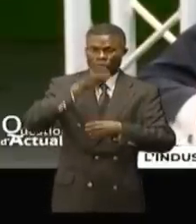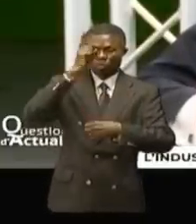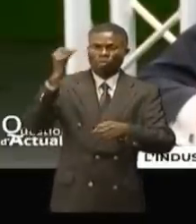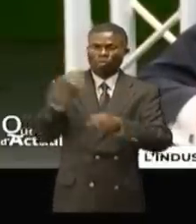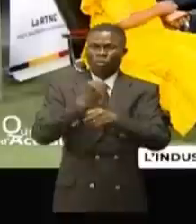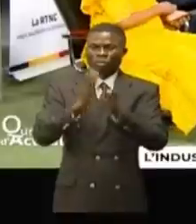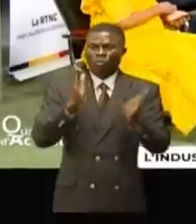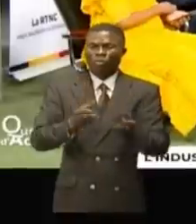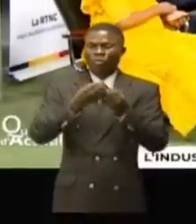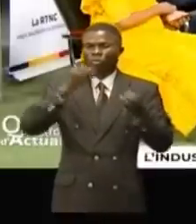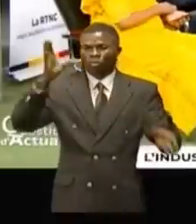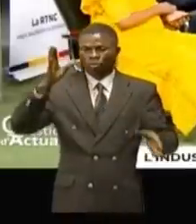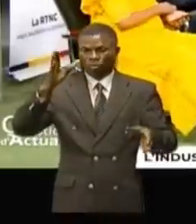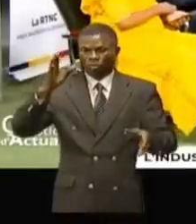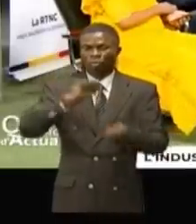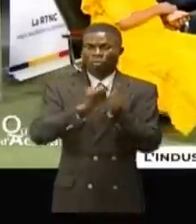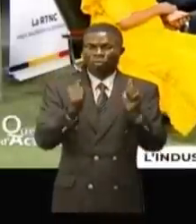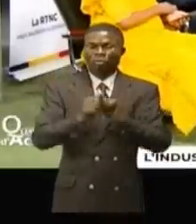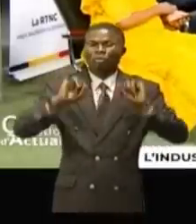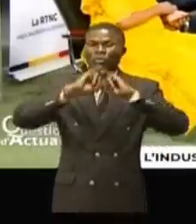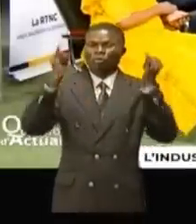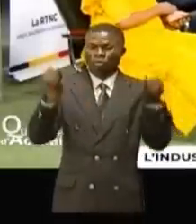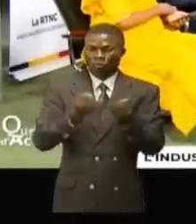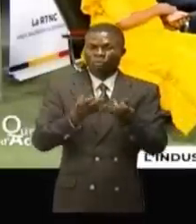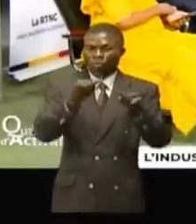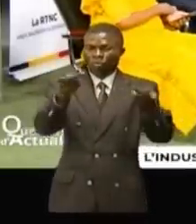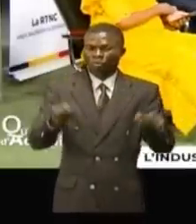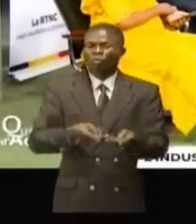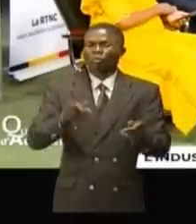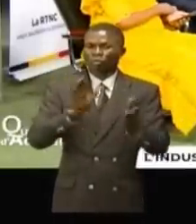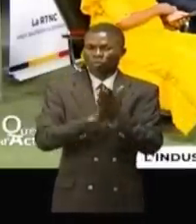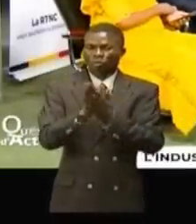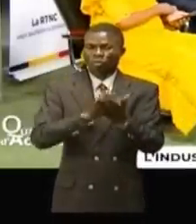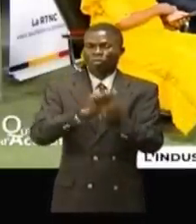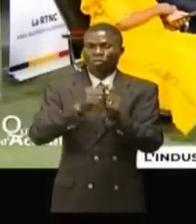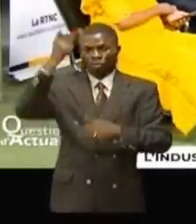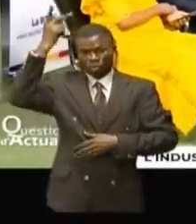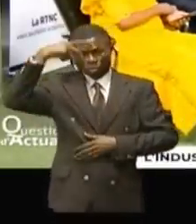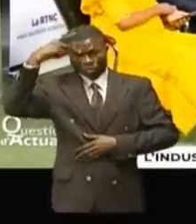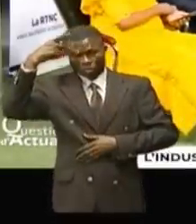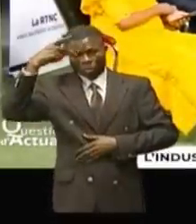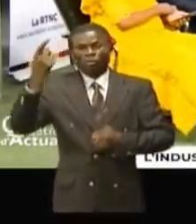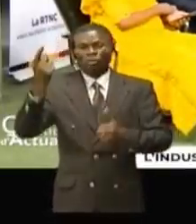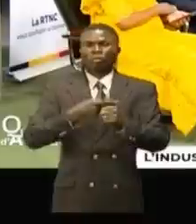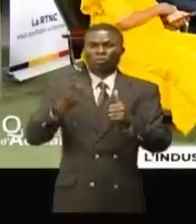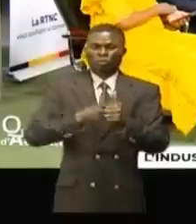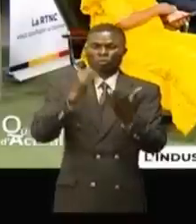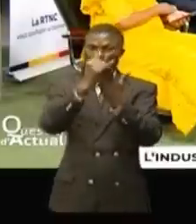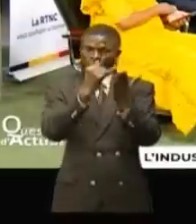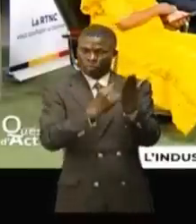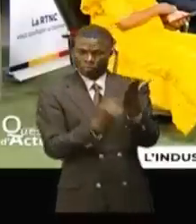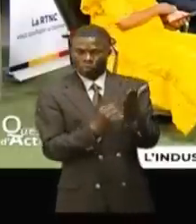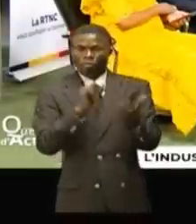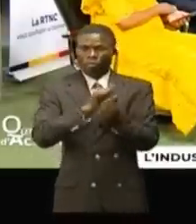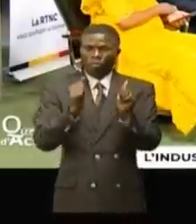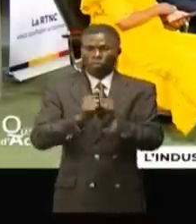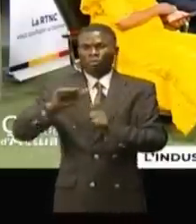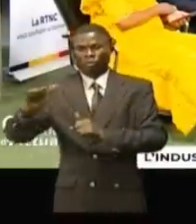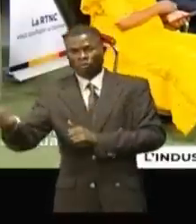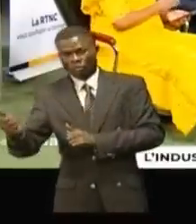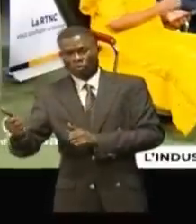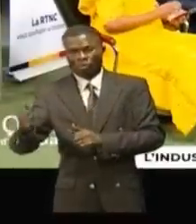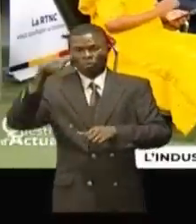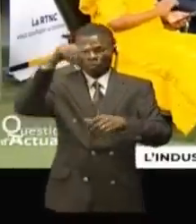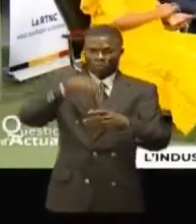et de richesses. Le secteur industriel, c'est d'abord un secteur productif. Donc ça veut dire qu'il identifie les sous-secteurs au